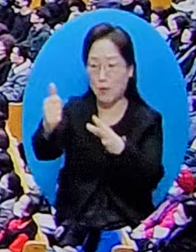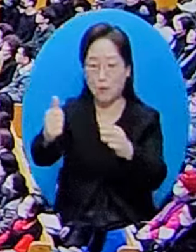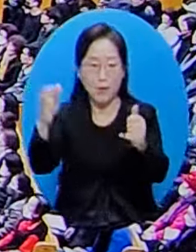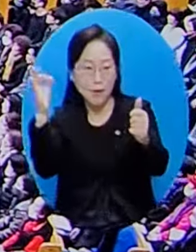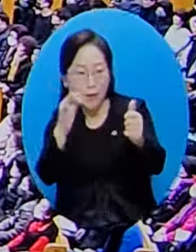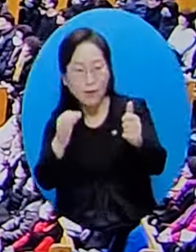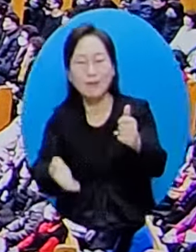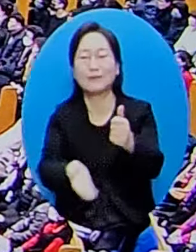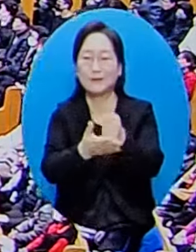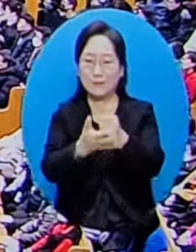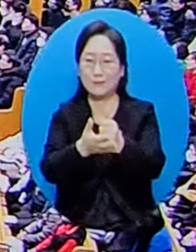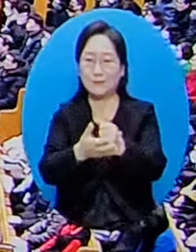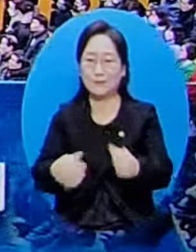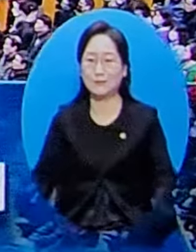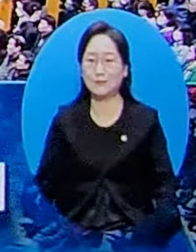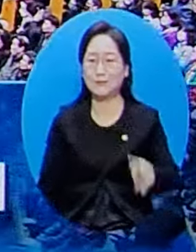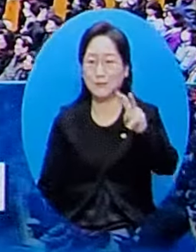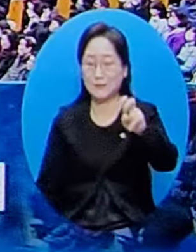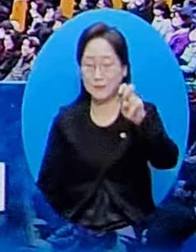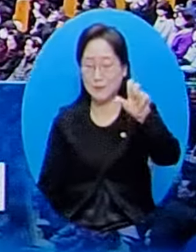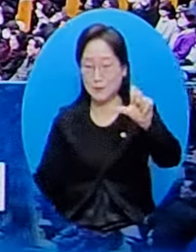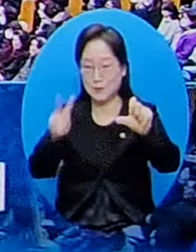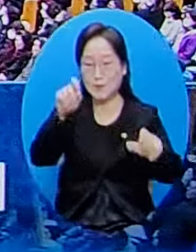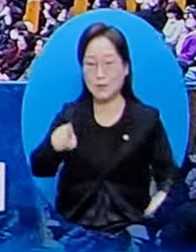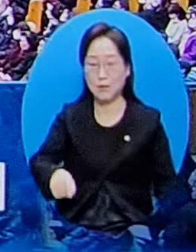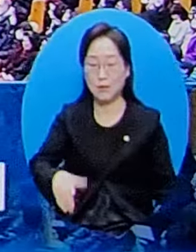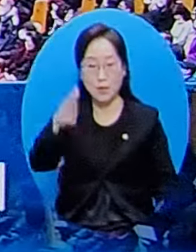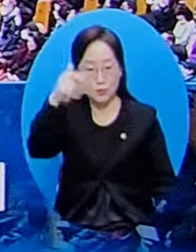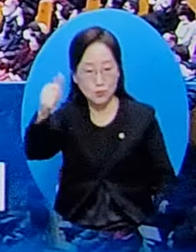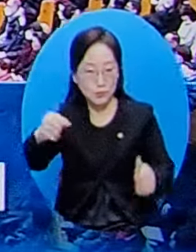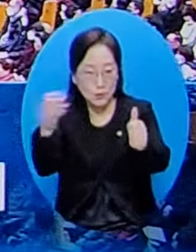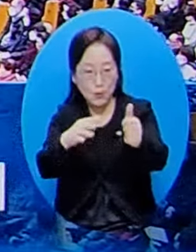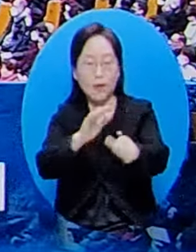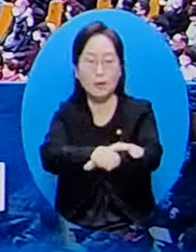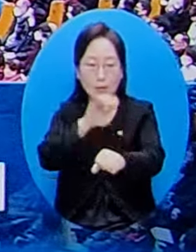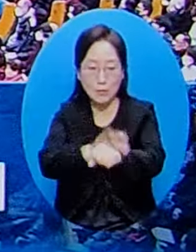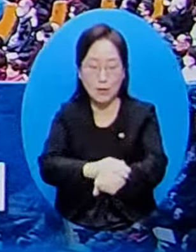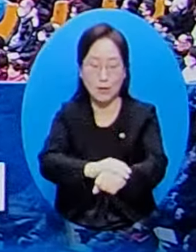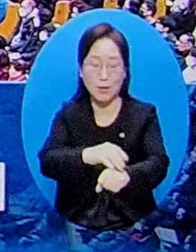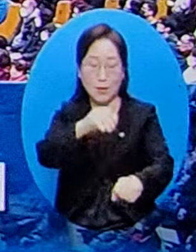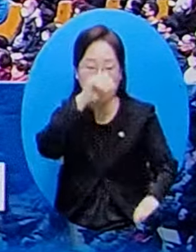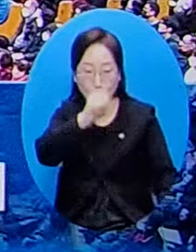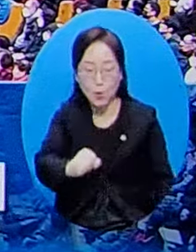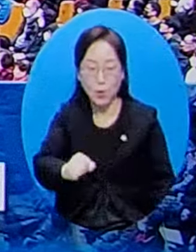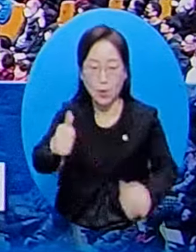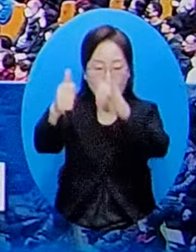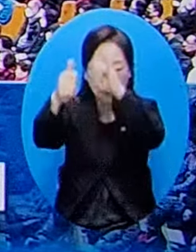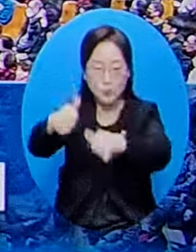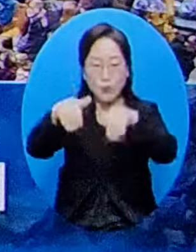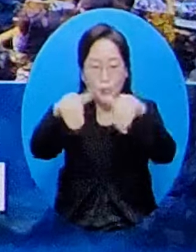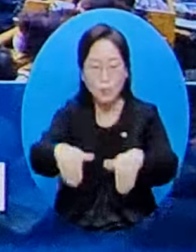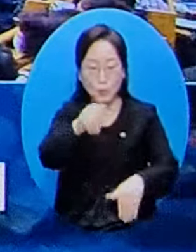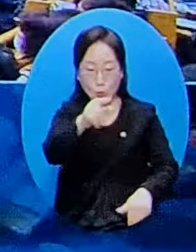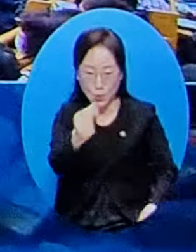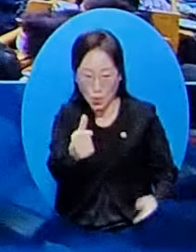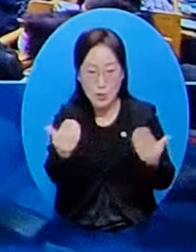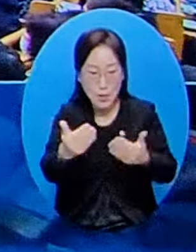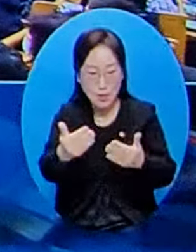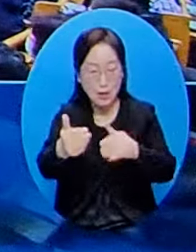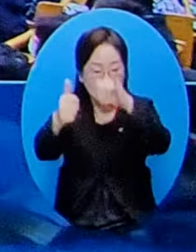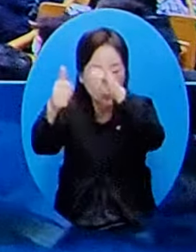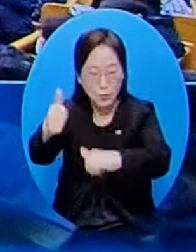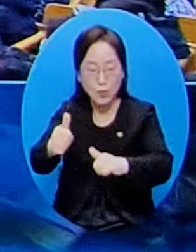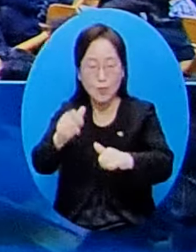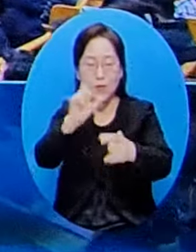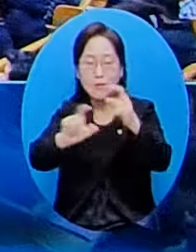칭찬합니다. 21절입니다. 그 주인이 이르되 잘하였도다. 착하고 충성된 종아 내가 적은 일에 충성하였음에 내가 많은